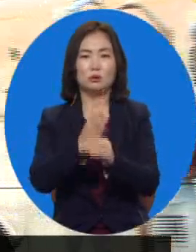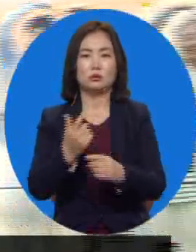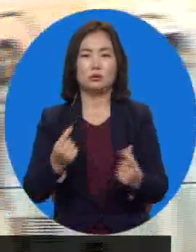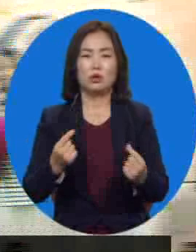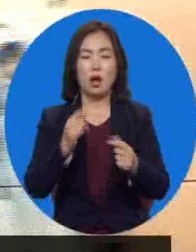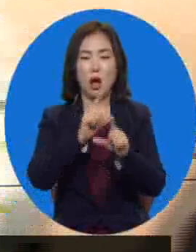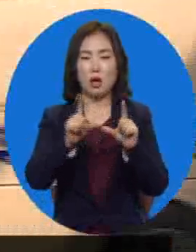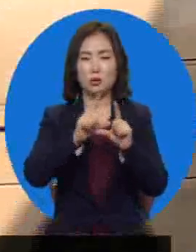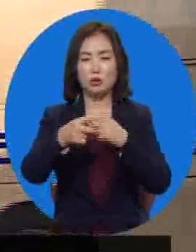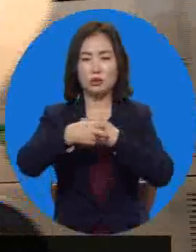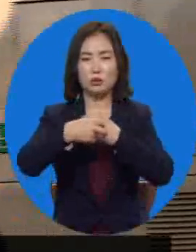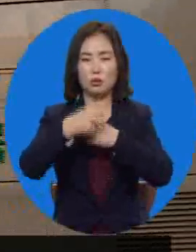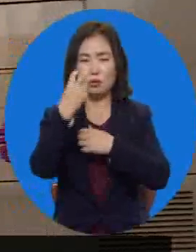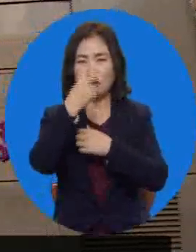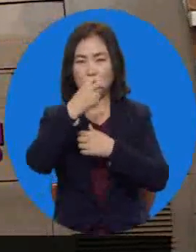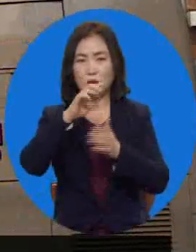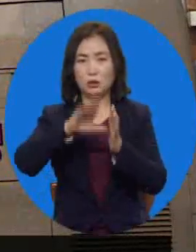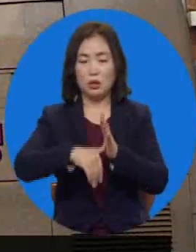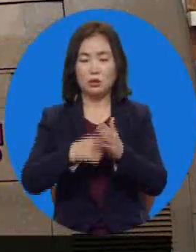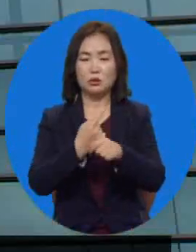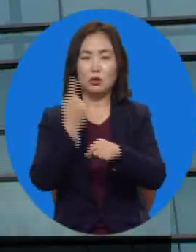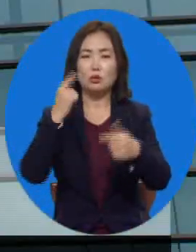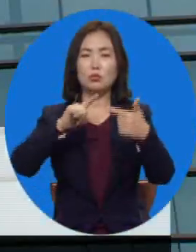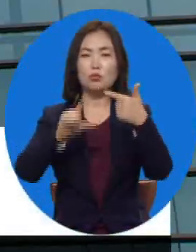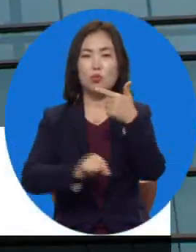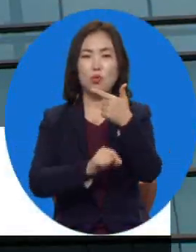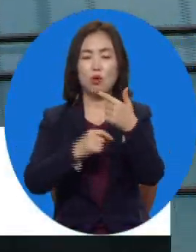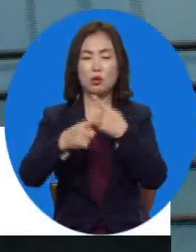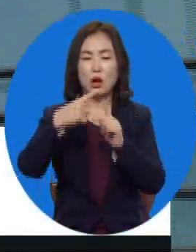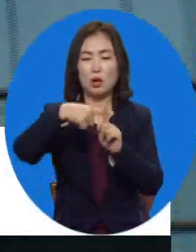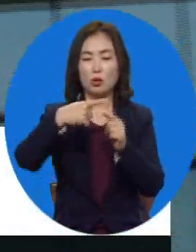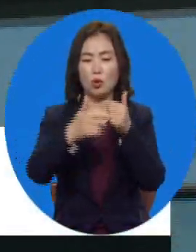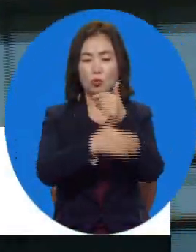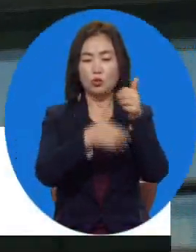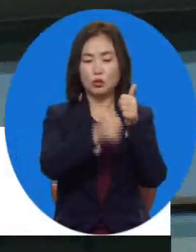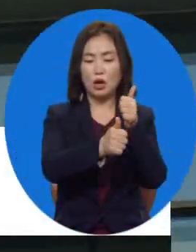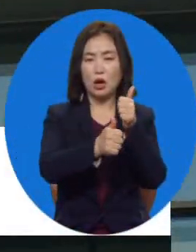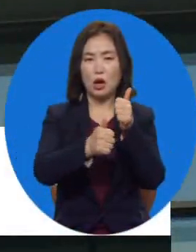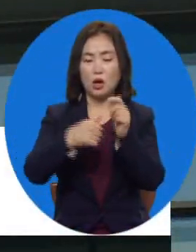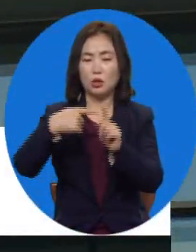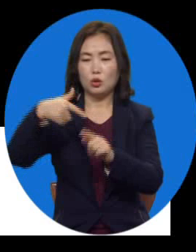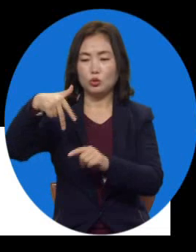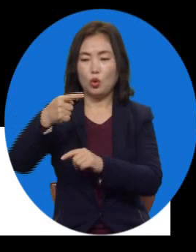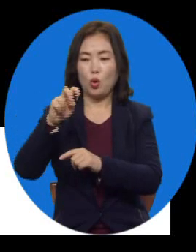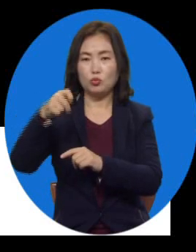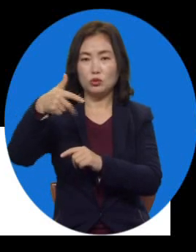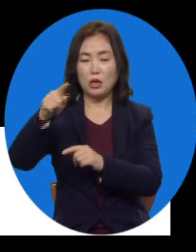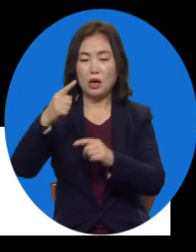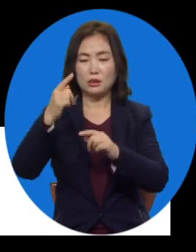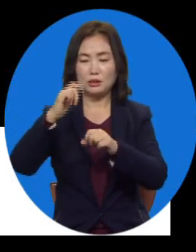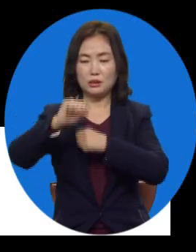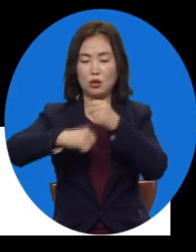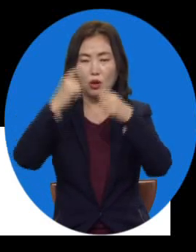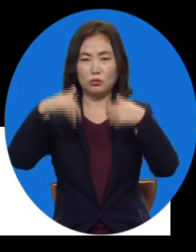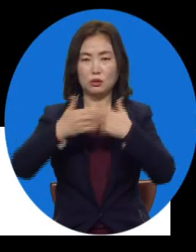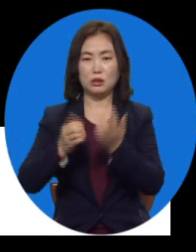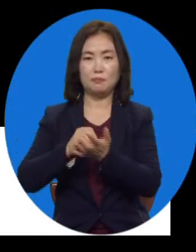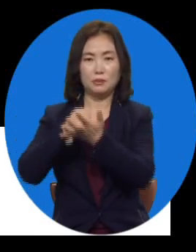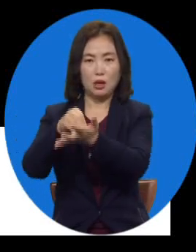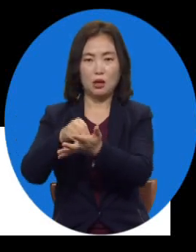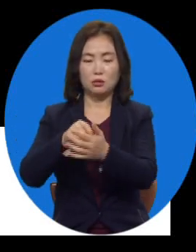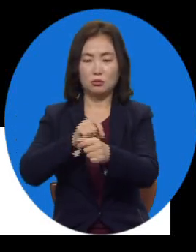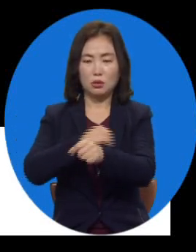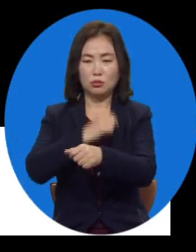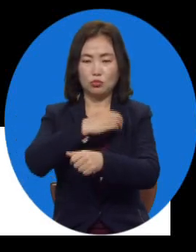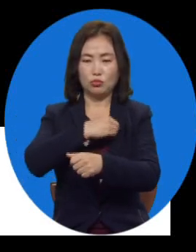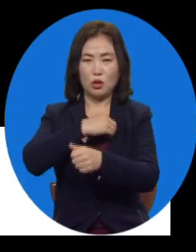안동 의료원에 대한 감사 에선 지난 6월 간 후 부장이 소속 간호사들에게 자유 한국땅 입당 과 특정